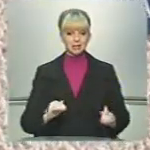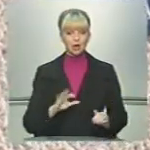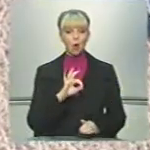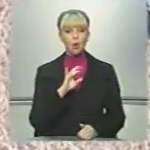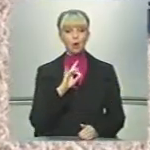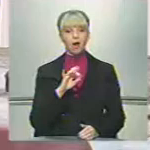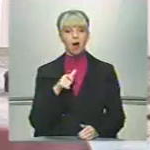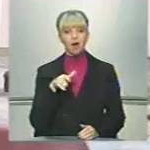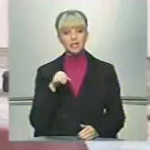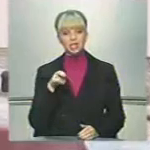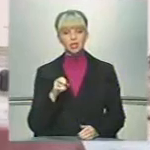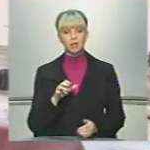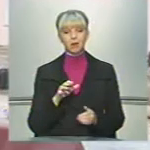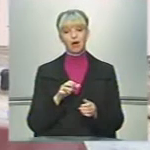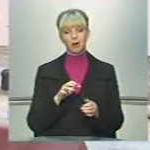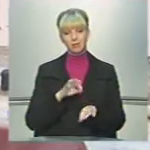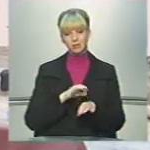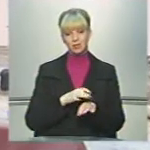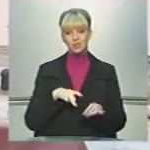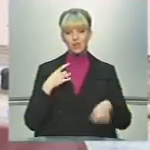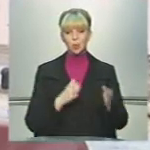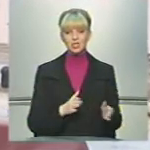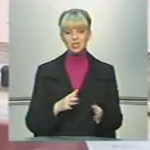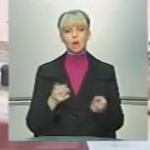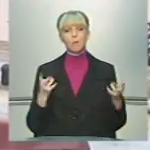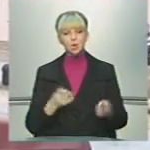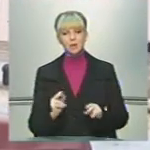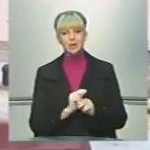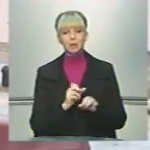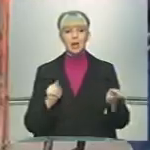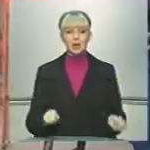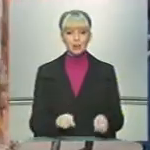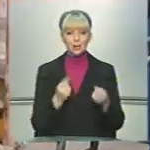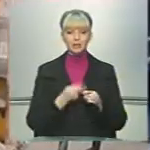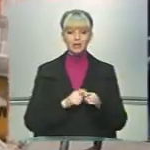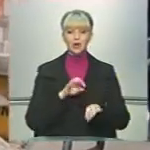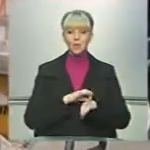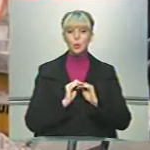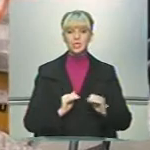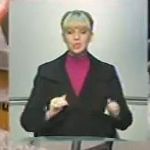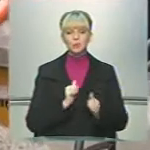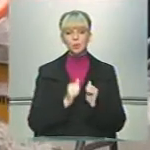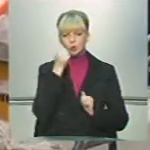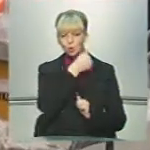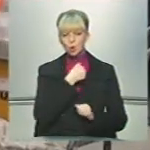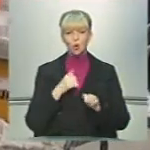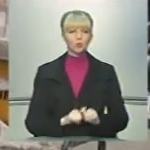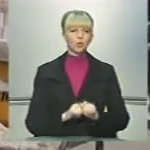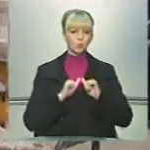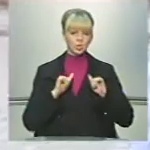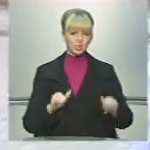органічними ураженнями нервової системи. На жаль, потреба у лікуванні та реабілітації таких хворих дітей з кожним роком